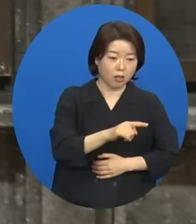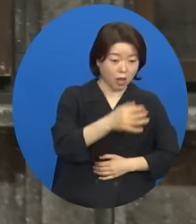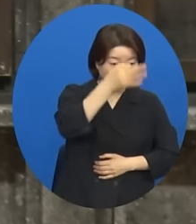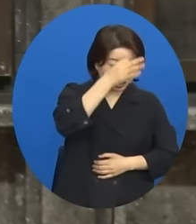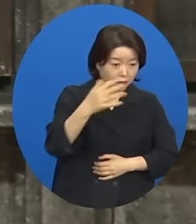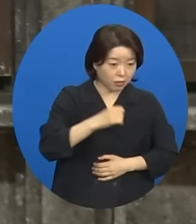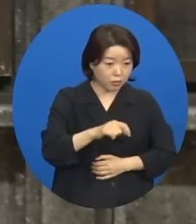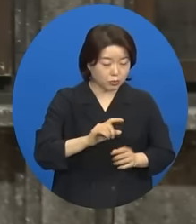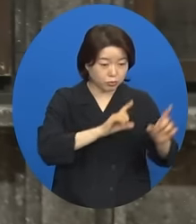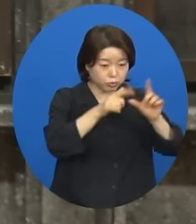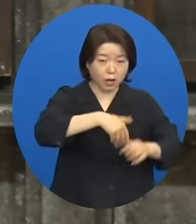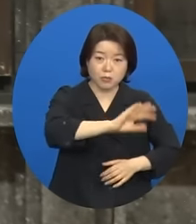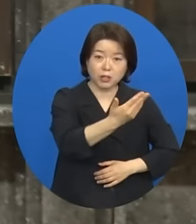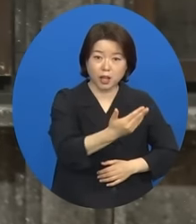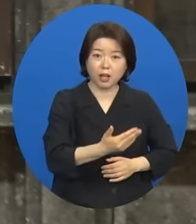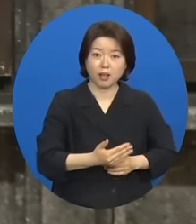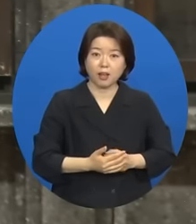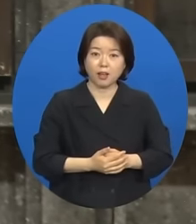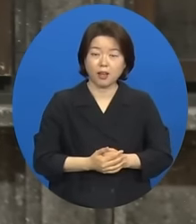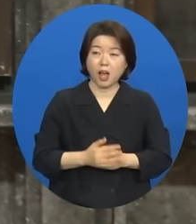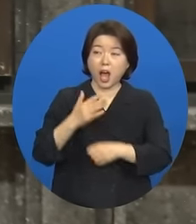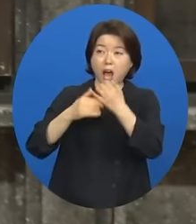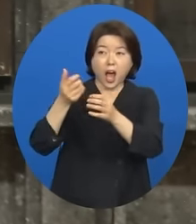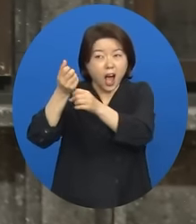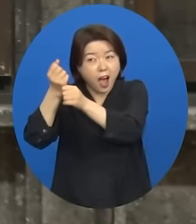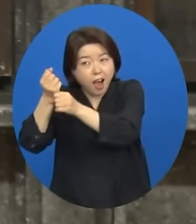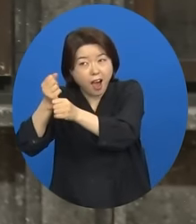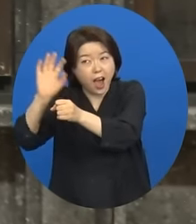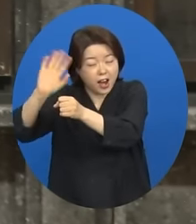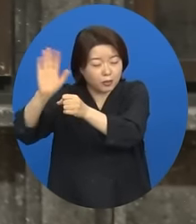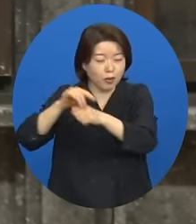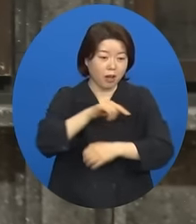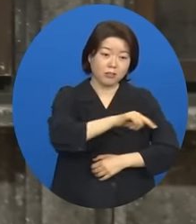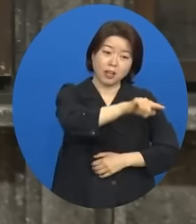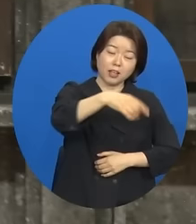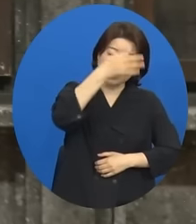하나님께 매달리지 않아도 선천적인 재능으로 잘할 수 있거든요.